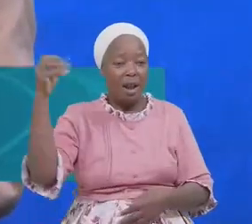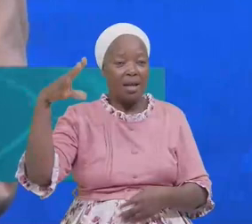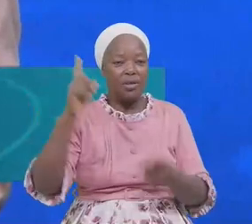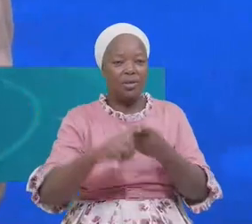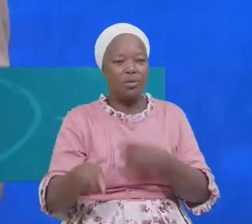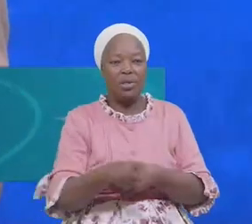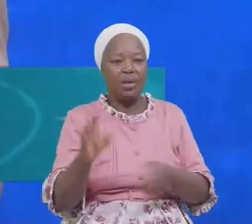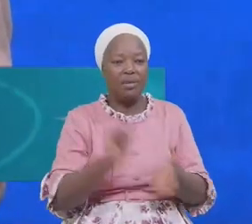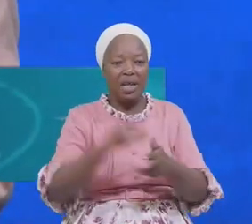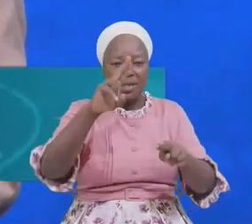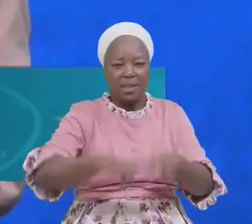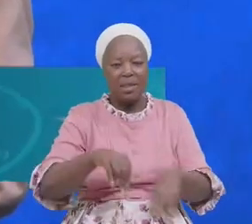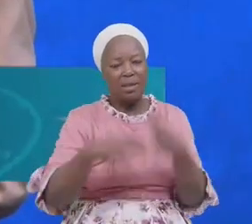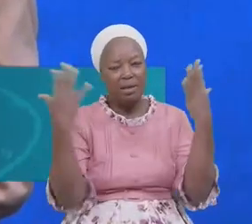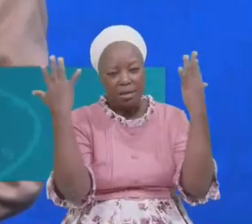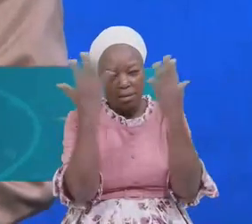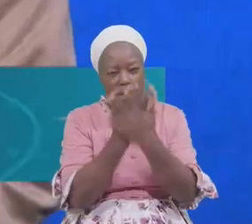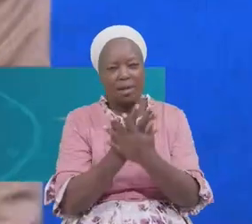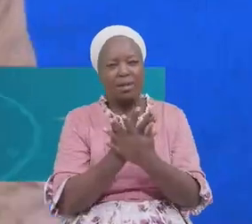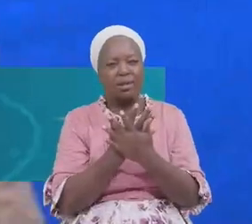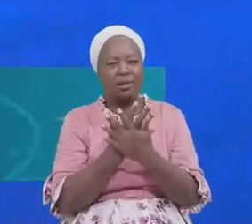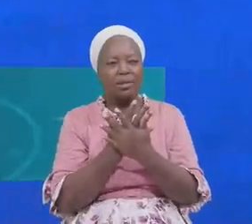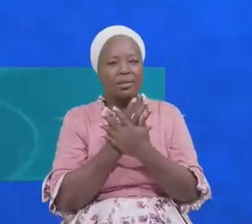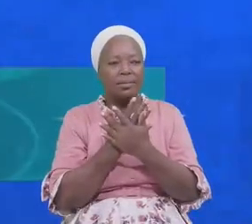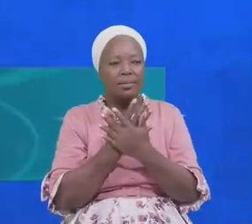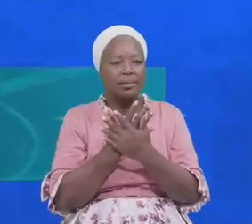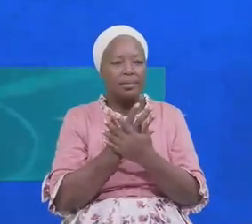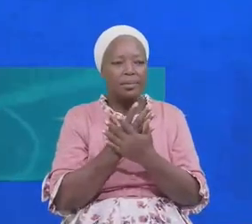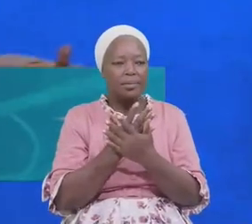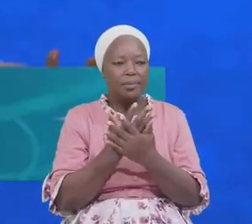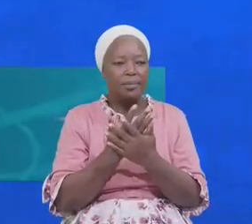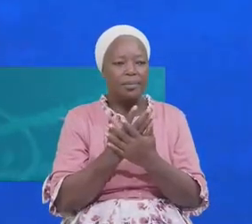Pour nous, il nous rassure pour éclairer ceux qui sont assis dans les ténèbres.